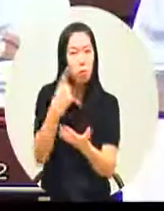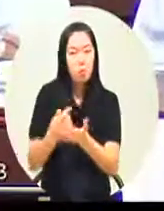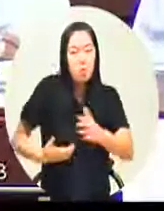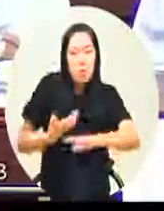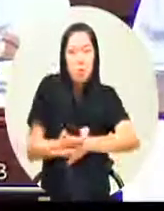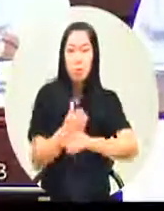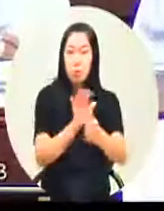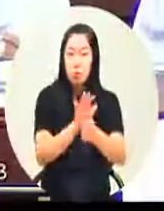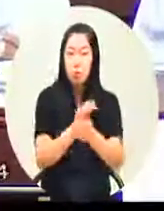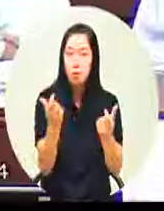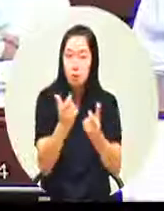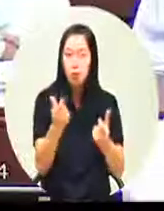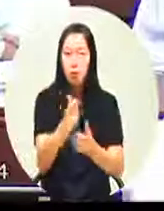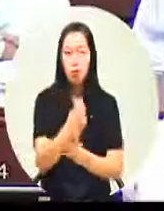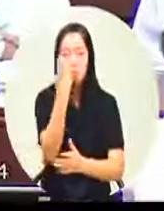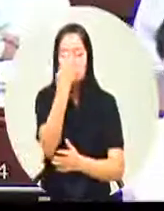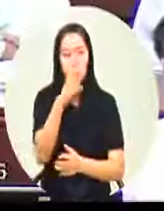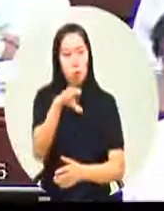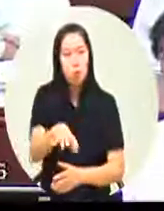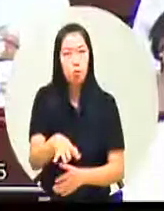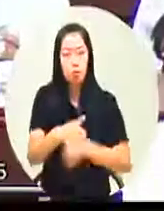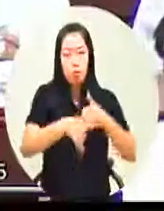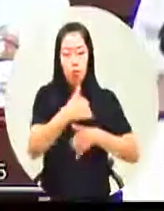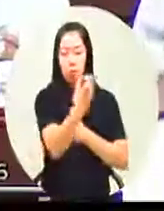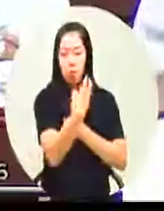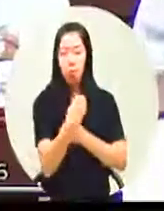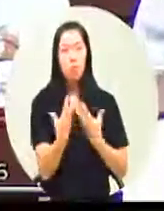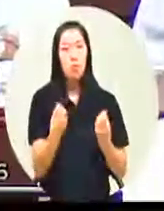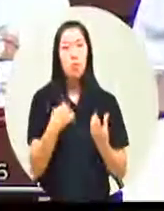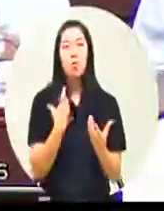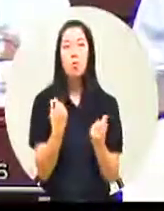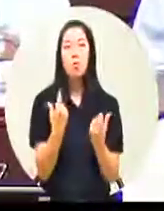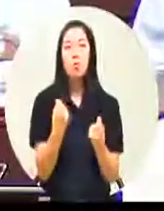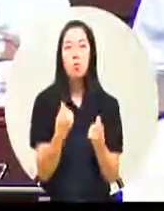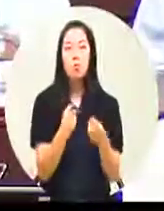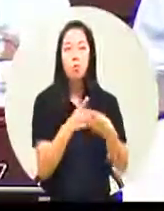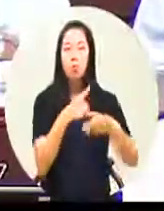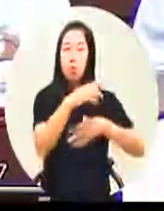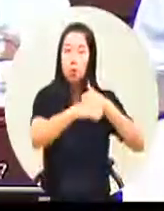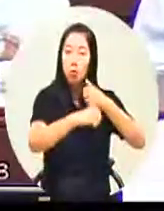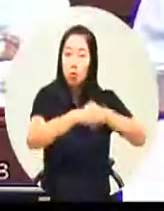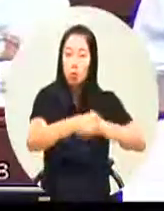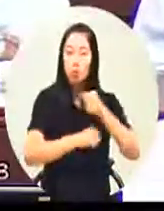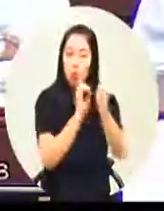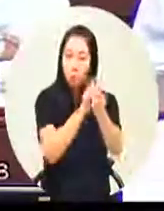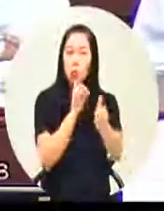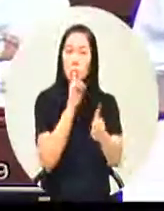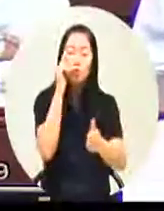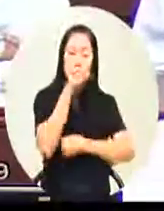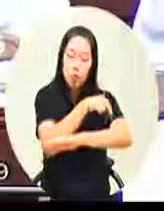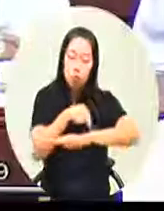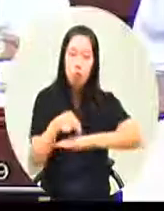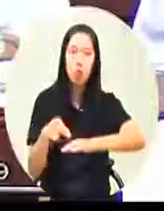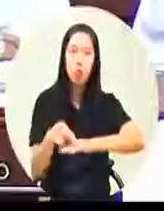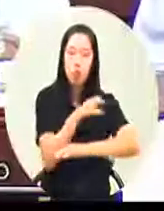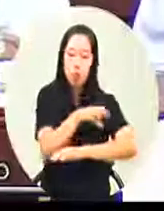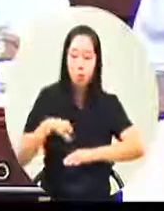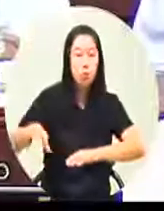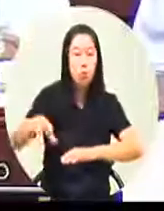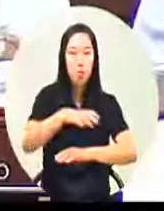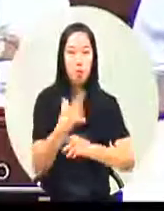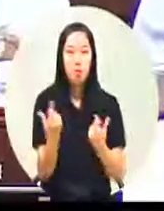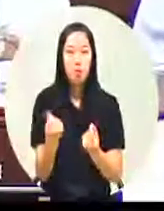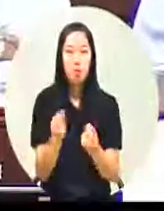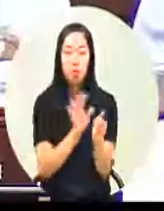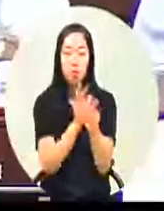助包括贸管处他很多活动没有通知我们我们也是主动去告诉他们这个部分我们要规划很多的游程还有帮忙